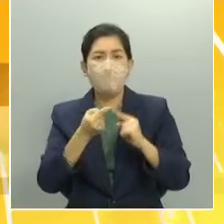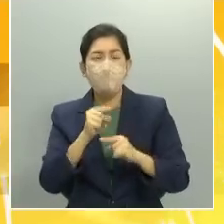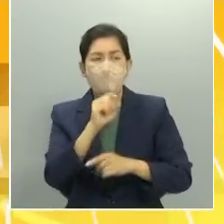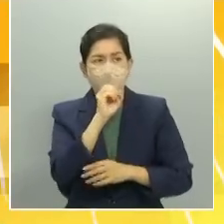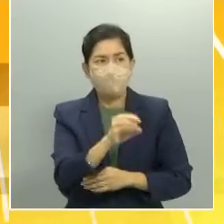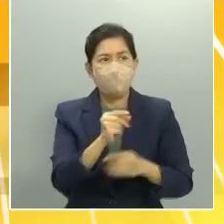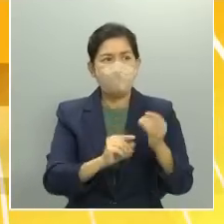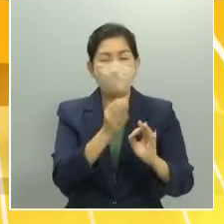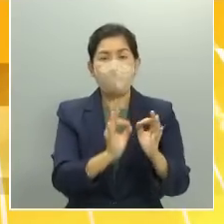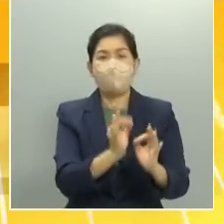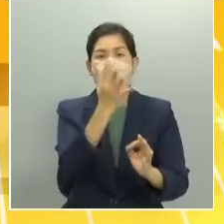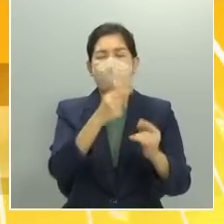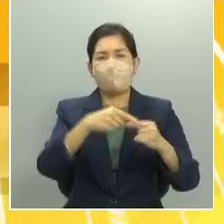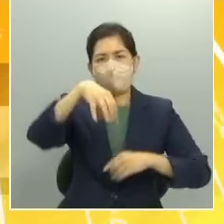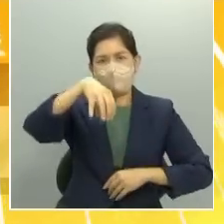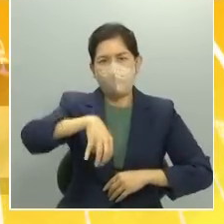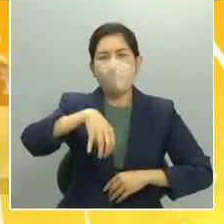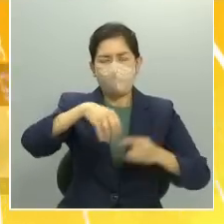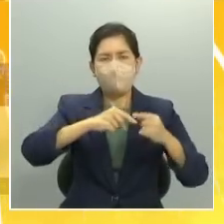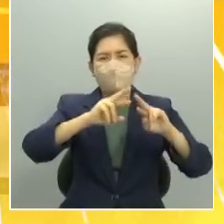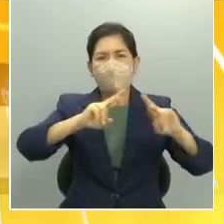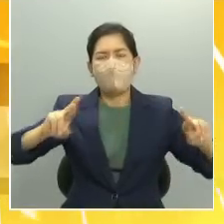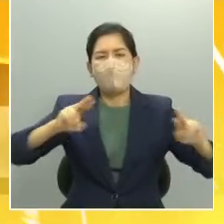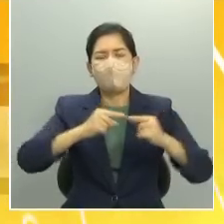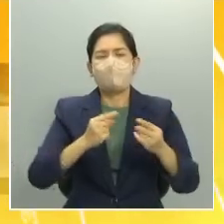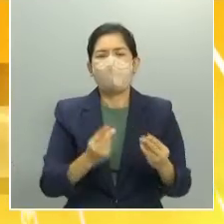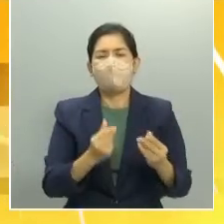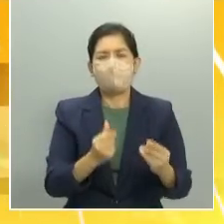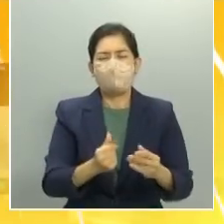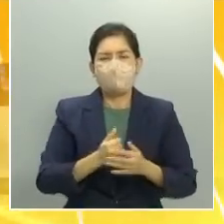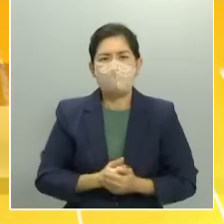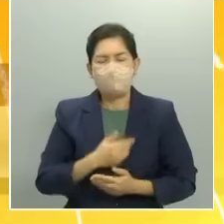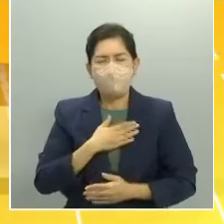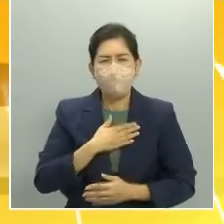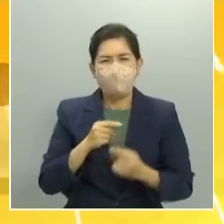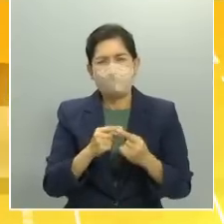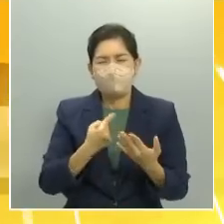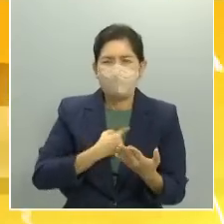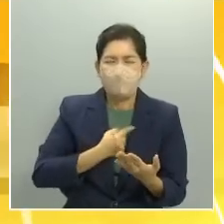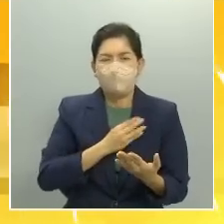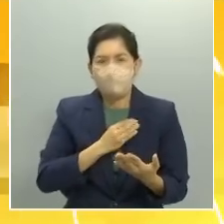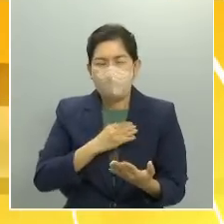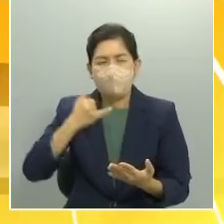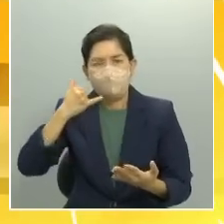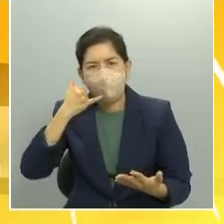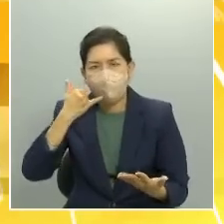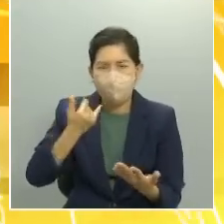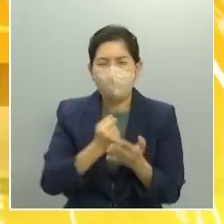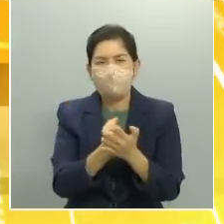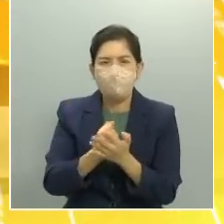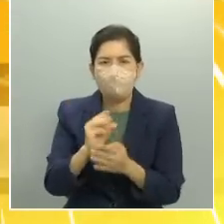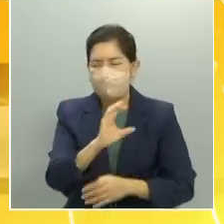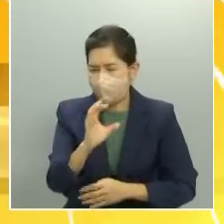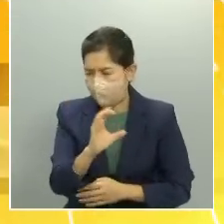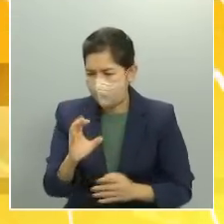แล้วคุณแม่ก็พยายามที่ติดต่อหาตัวอิ่ม ใช่อ่ะช่วยกันหาแต่ว่า